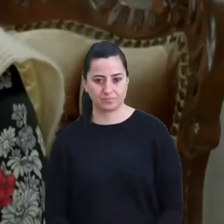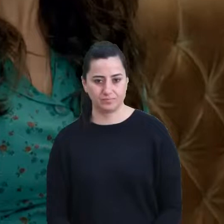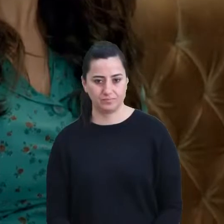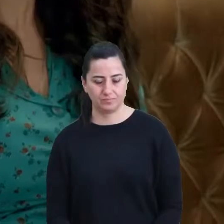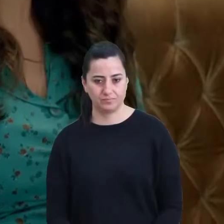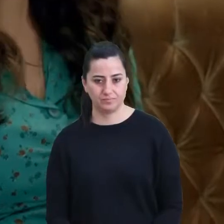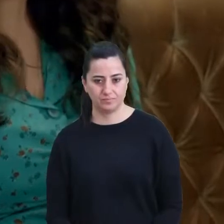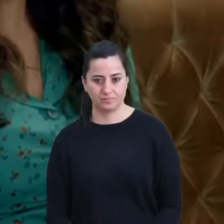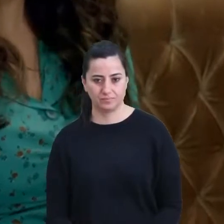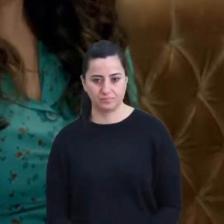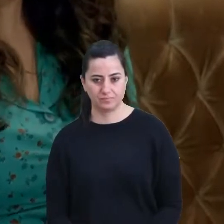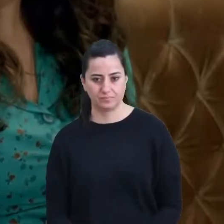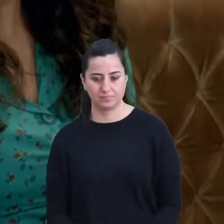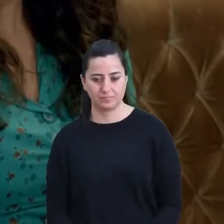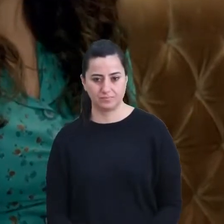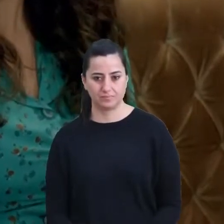başını salladı.